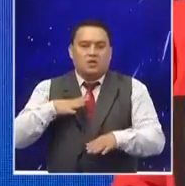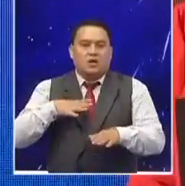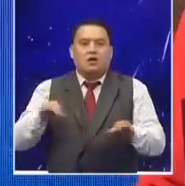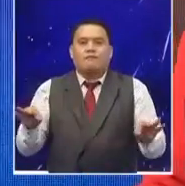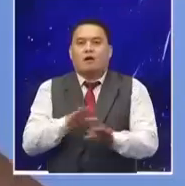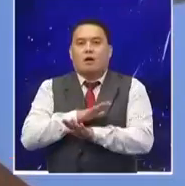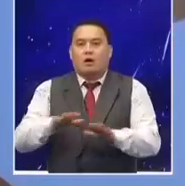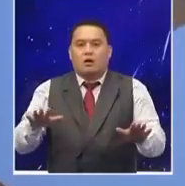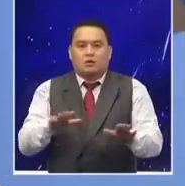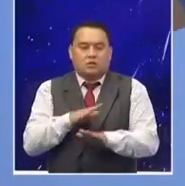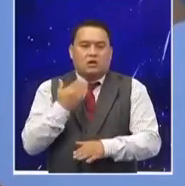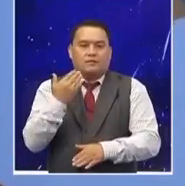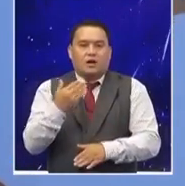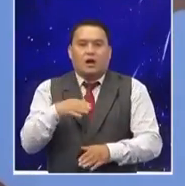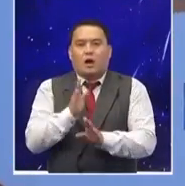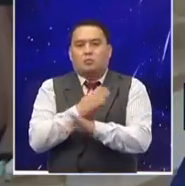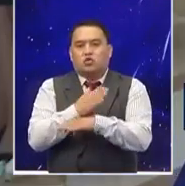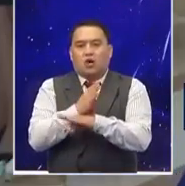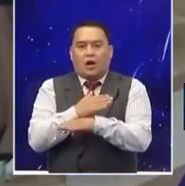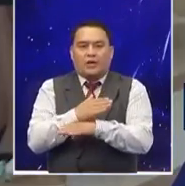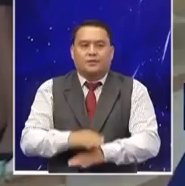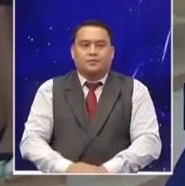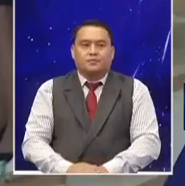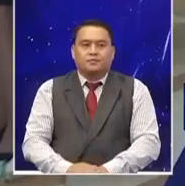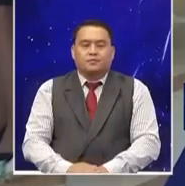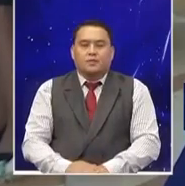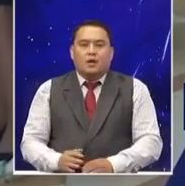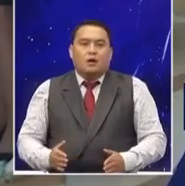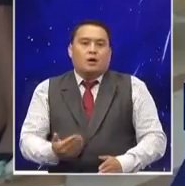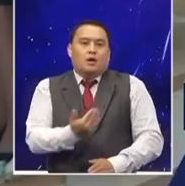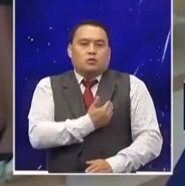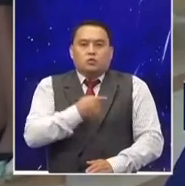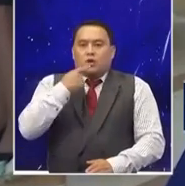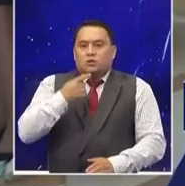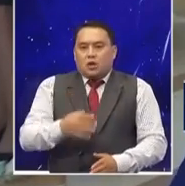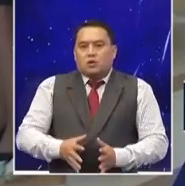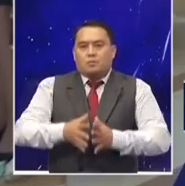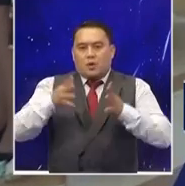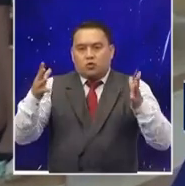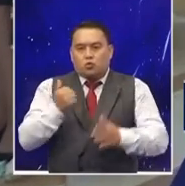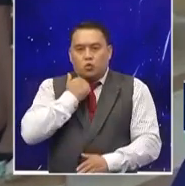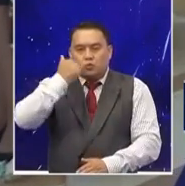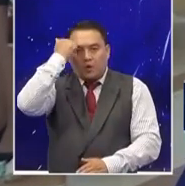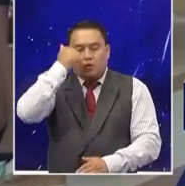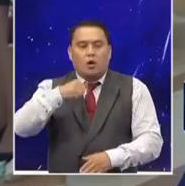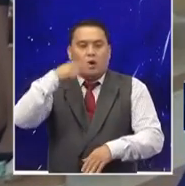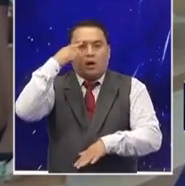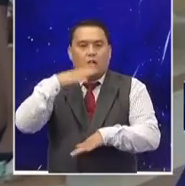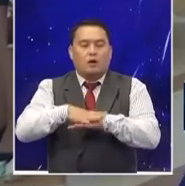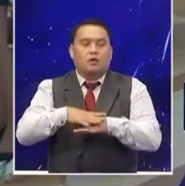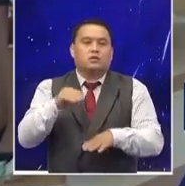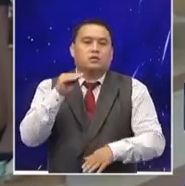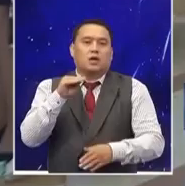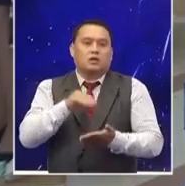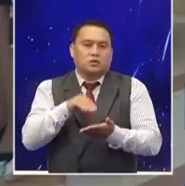вокальный ансамбль сударушка из города капшагай хочу выразить глубокую благодарность за оценку нашего